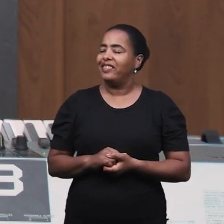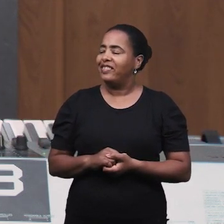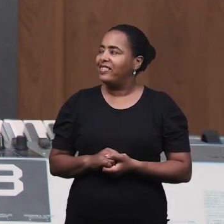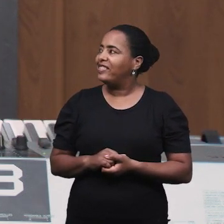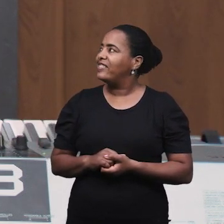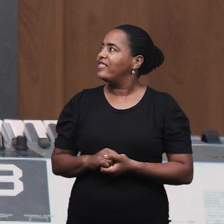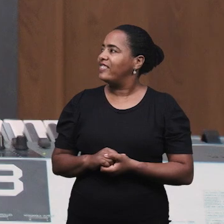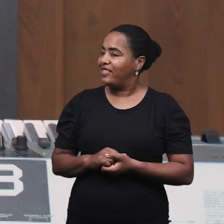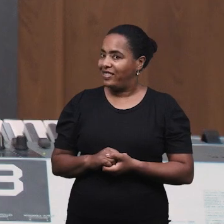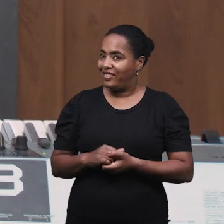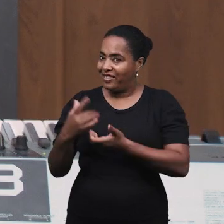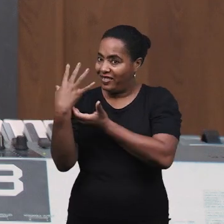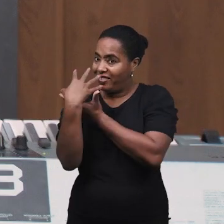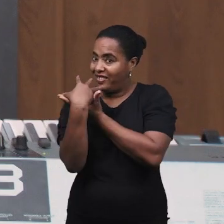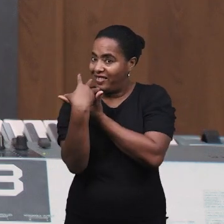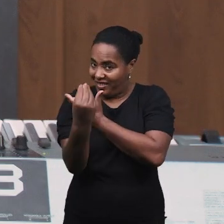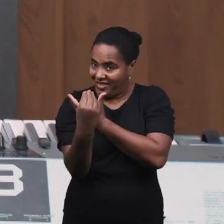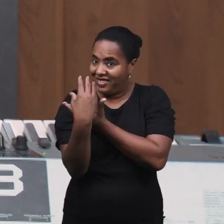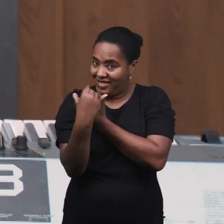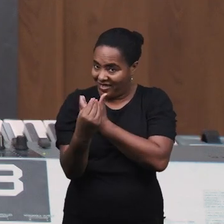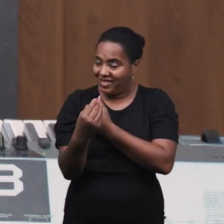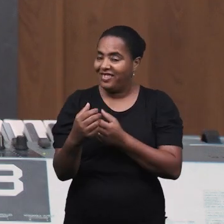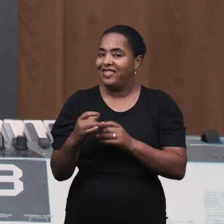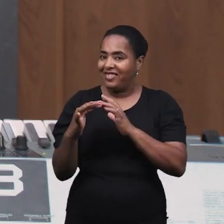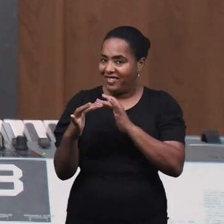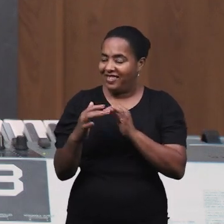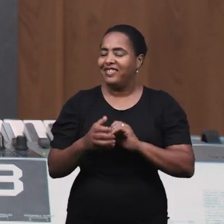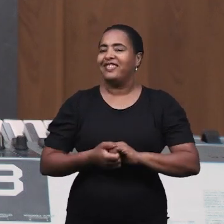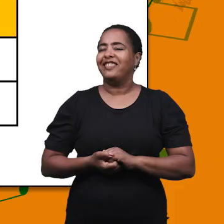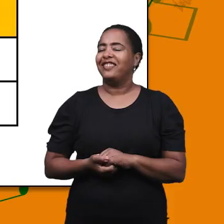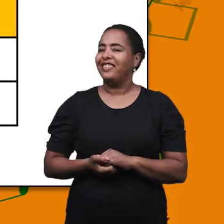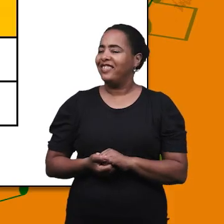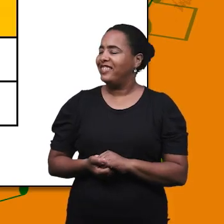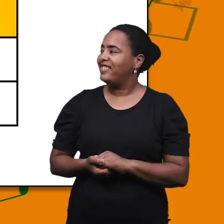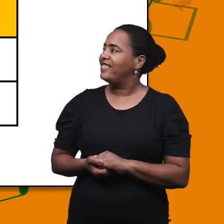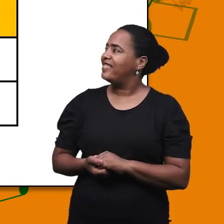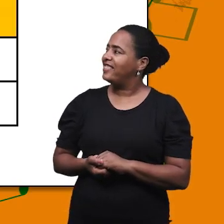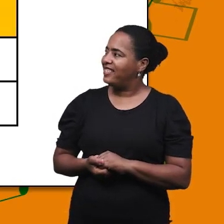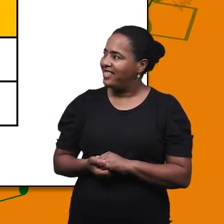lá, mi. Avec moi, la flûte. 3, 1, 2.